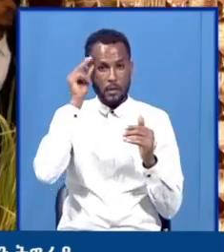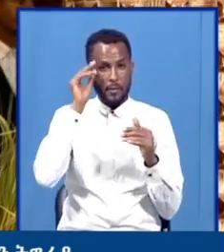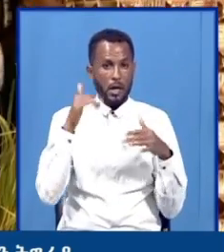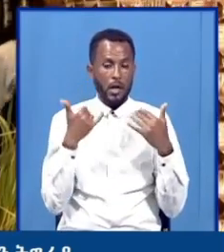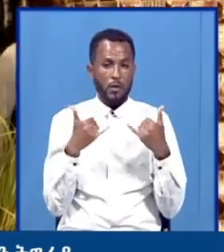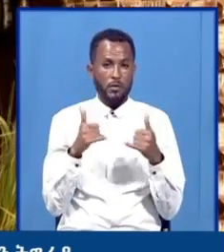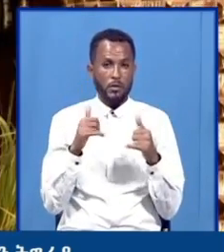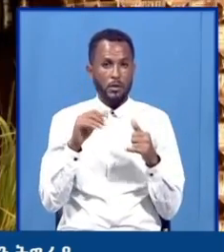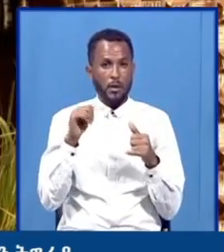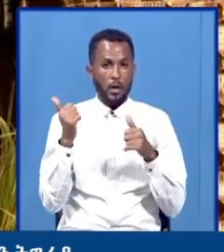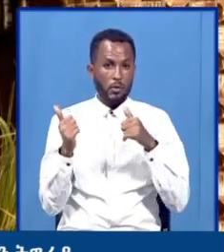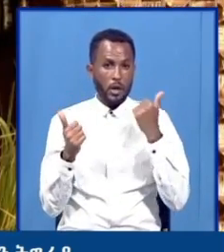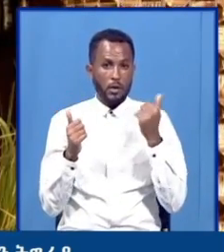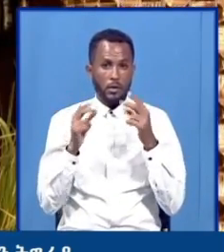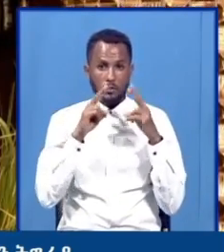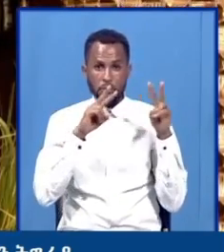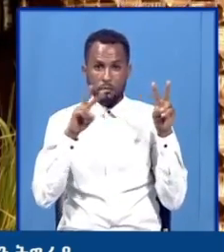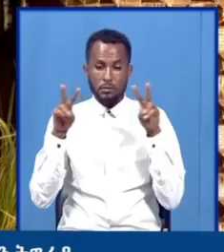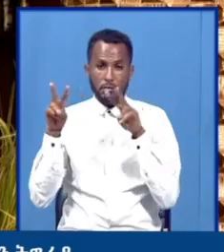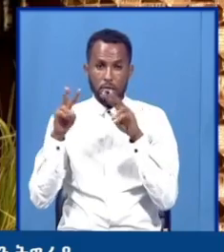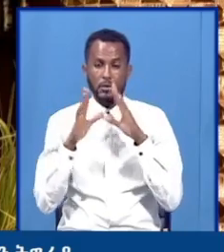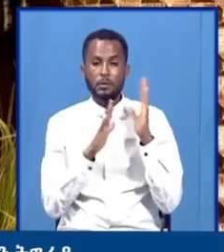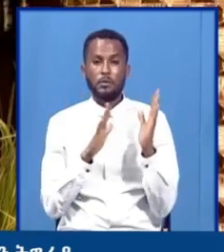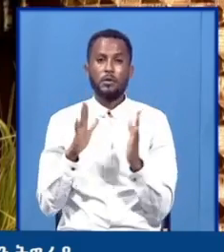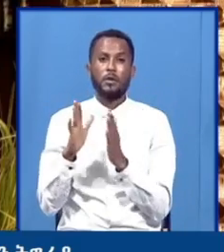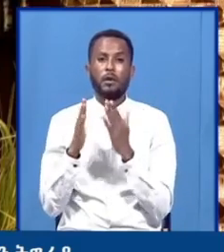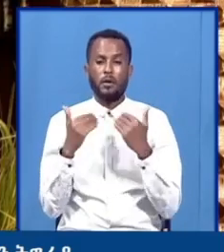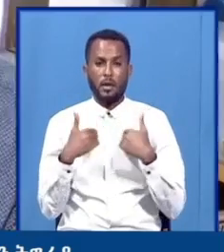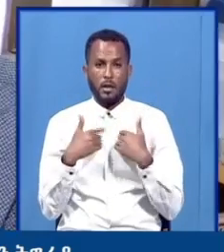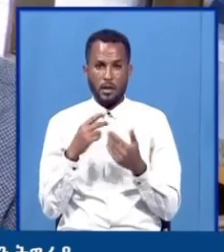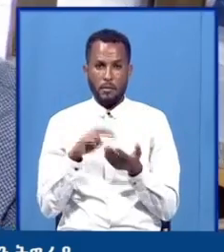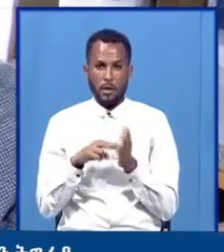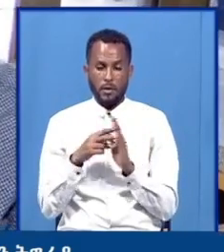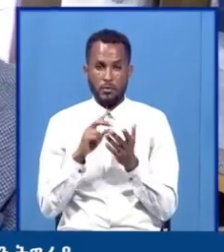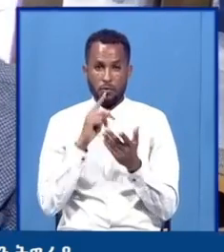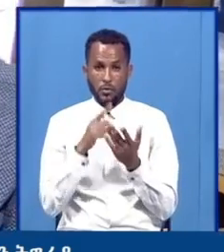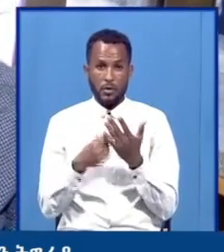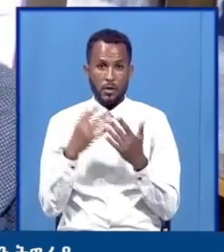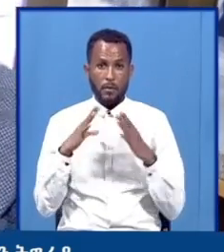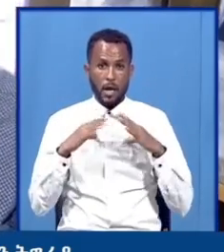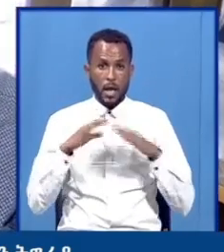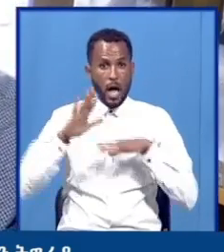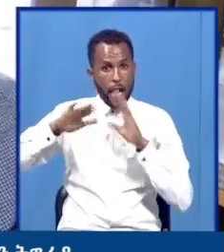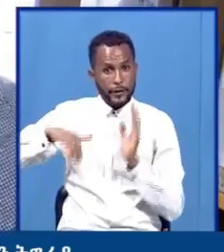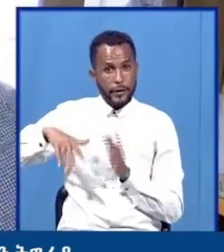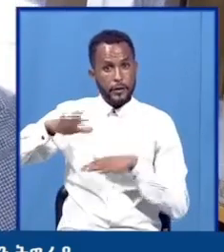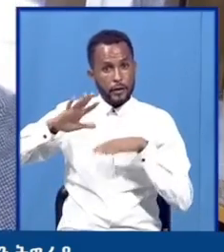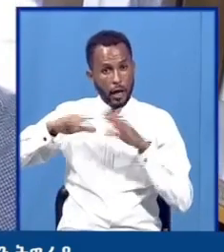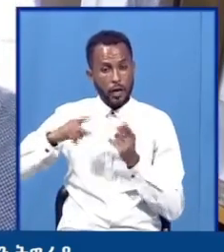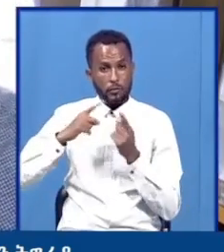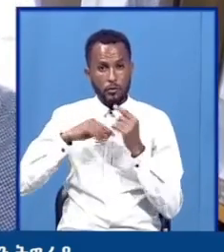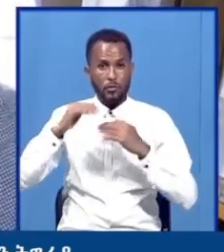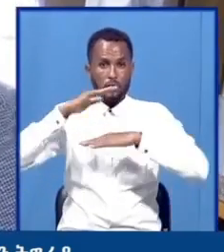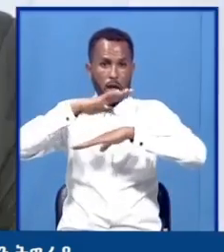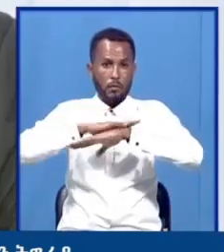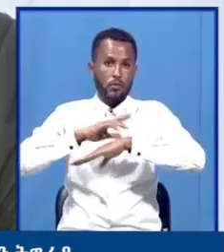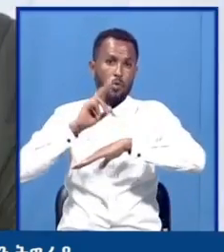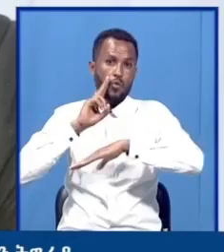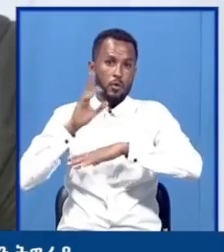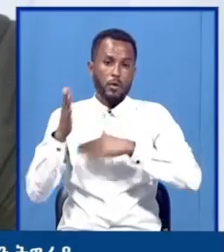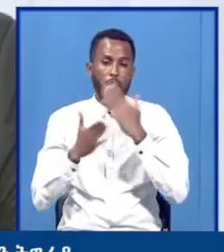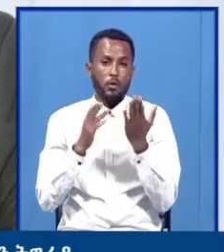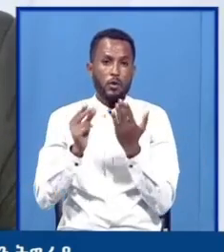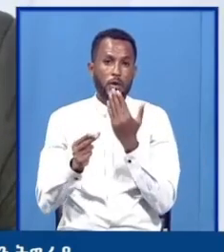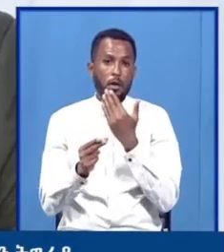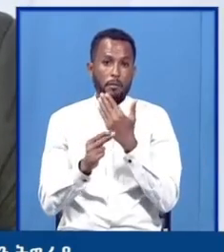ጾታን ካሎት ካሎት ምርኢታትን ንምድላው ተዘጋጅናለና ማለት ንባለ ሸንዳዝ መጽ በጻሕቲ አብ ዛዓረፉል ሆቴል ኮይነም ግልጋለት ባንክ